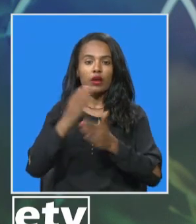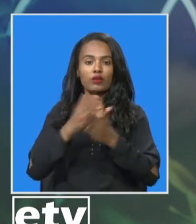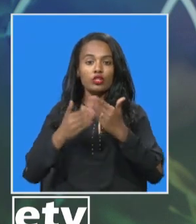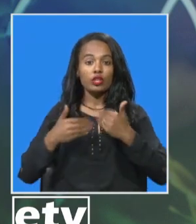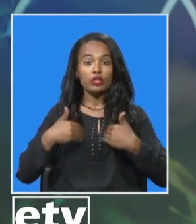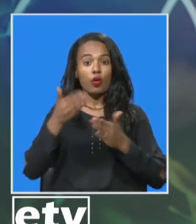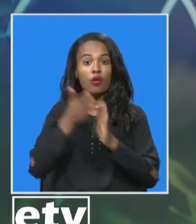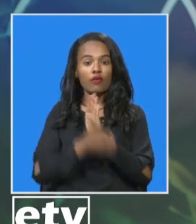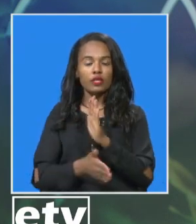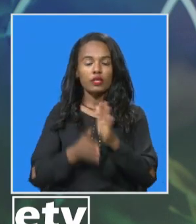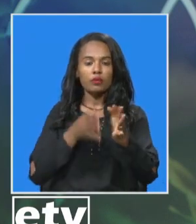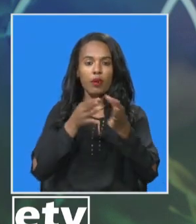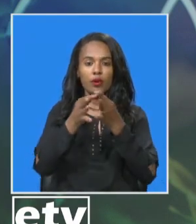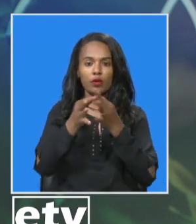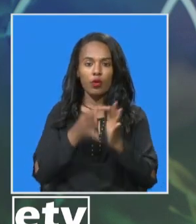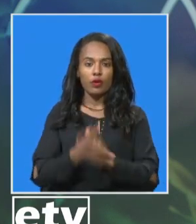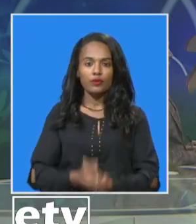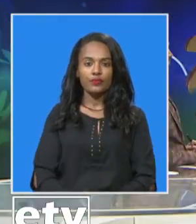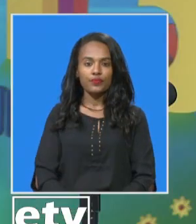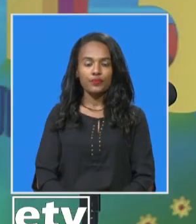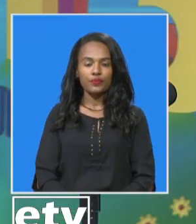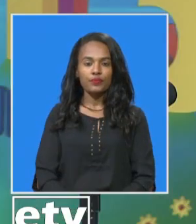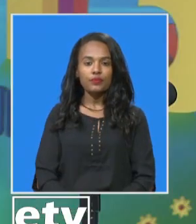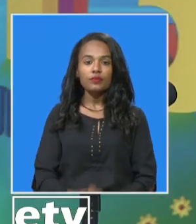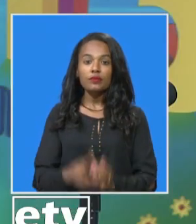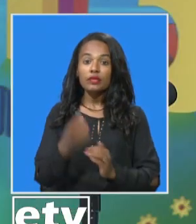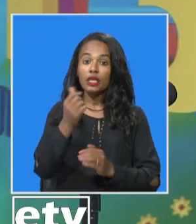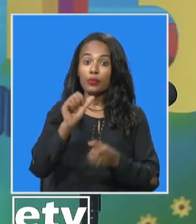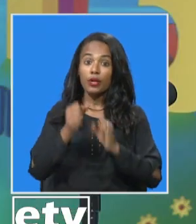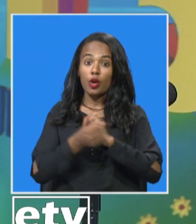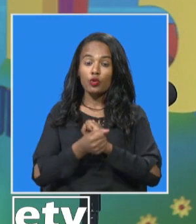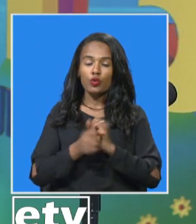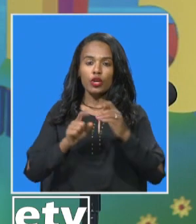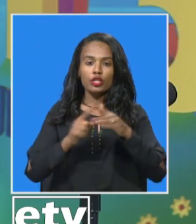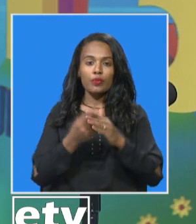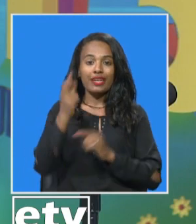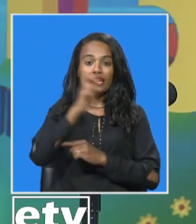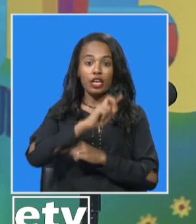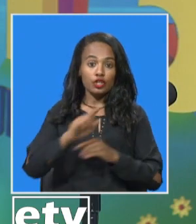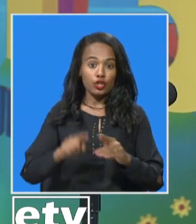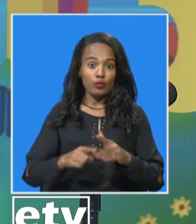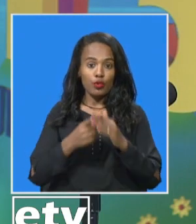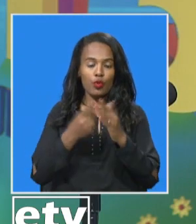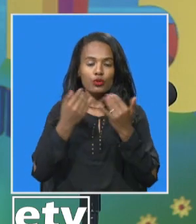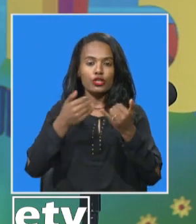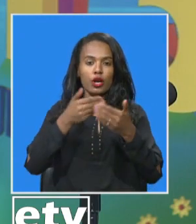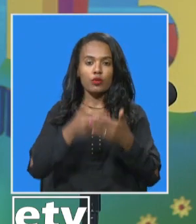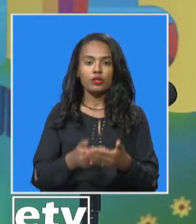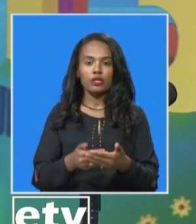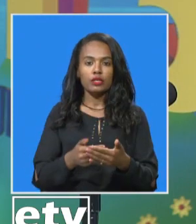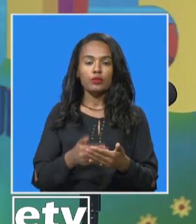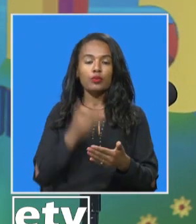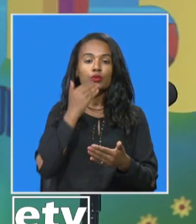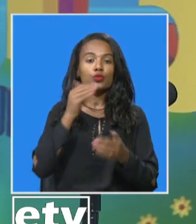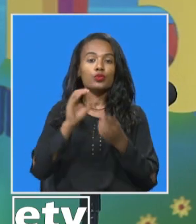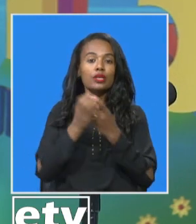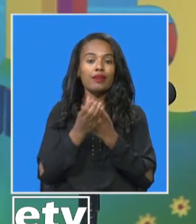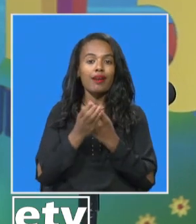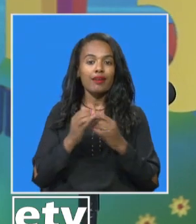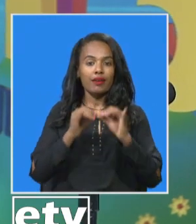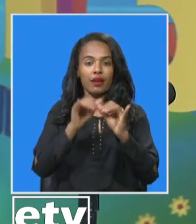ስላለው አፈጻጸም እንዲህ አብራርተዋል። የብር ለውጡን ከጀመርን ቀን ጀምሮ እስካሁን ድረስ በጥሩ ሁኔታ እየሄደ